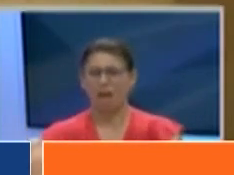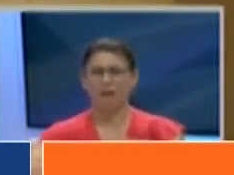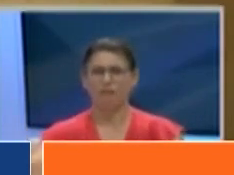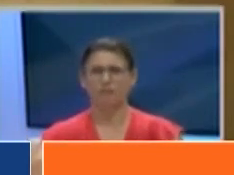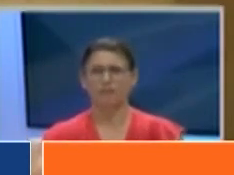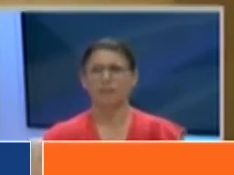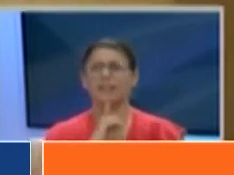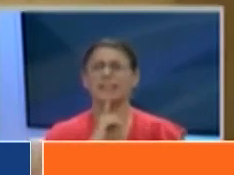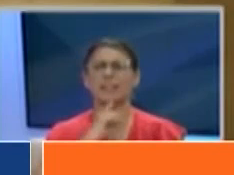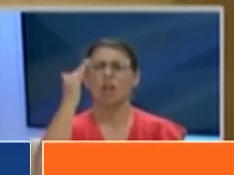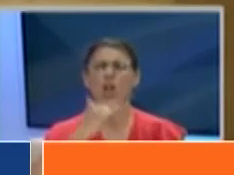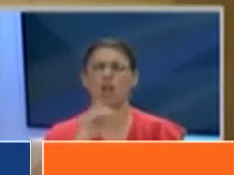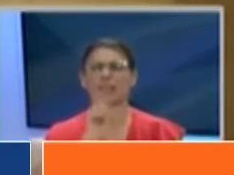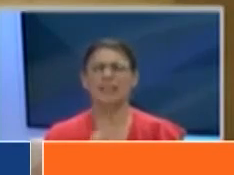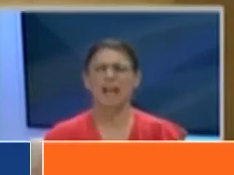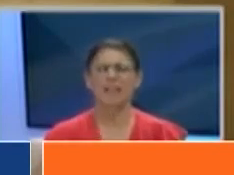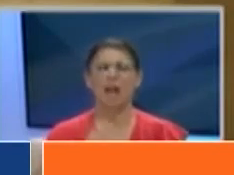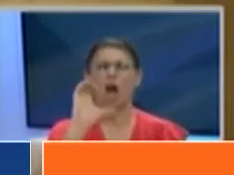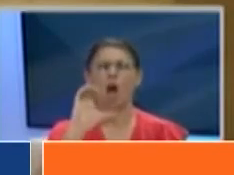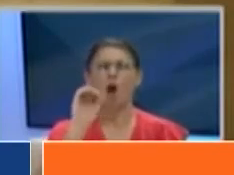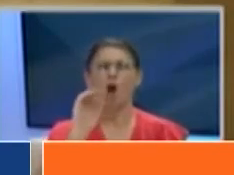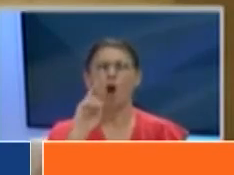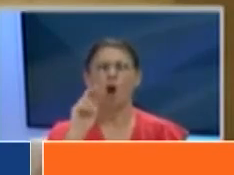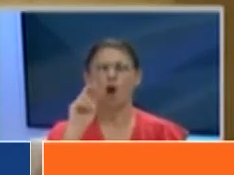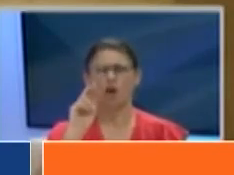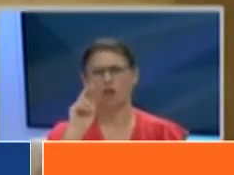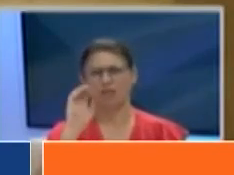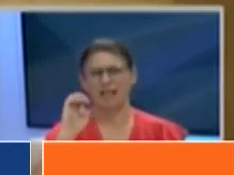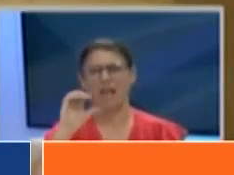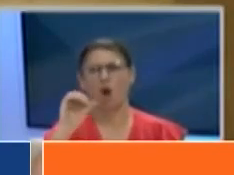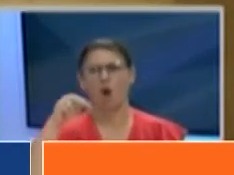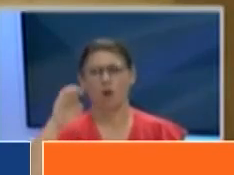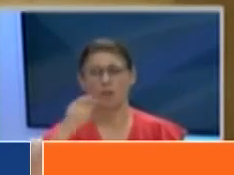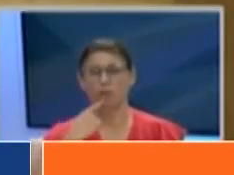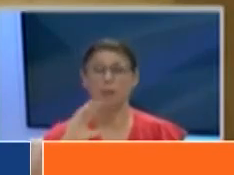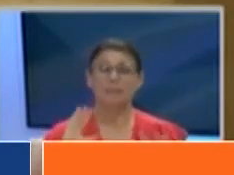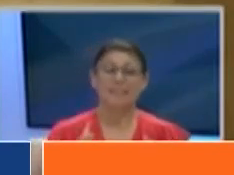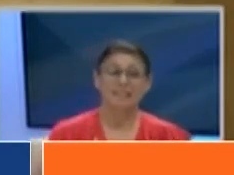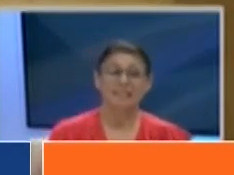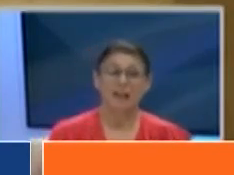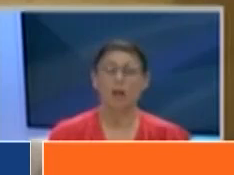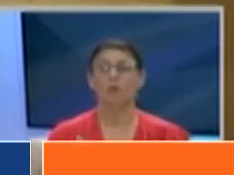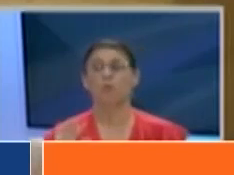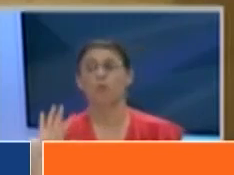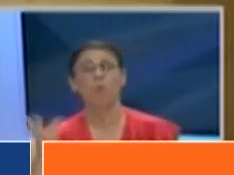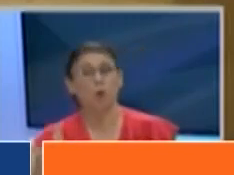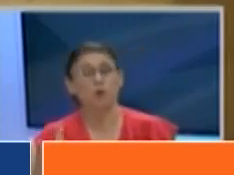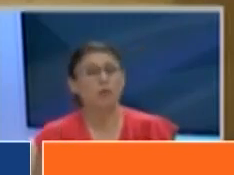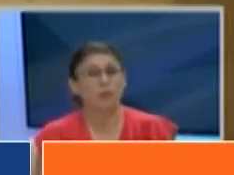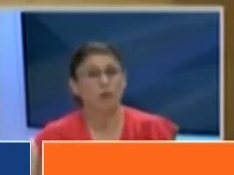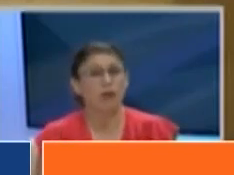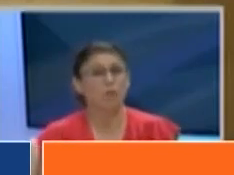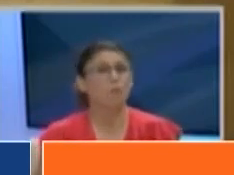βεβαίως και την κρατική χρηματοδότηση στους σπαρτιάτες διότι όπως έχουμε δει όλες αυτές τις μέρες ο περισσότερος λόγος γίνεται για το χρήμα οι